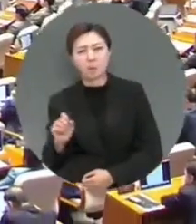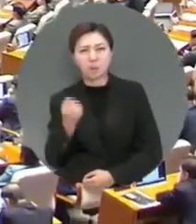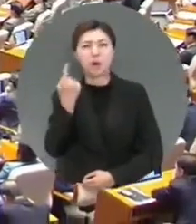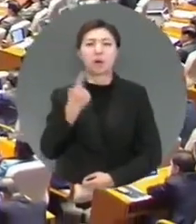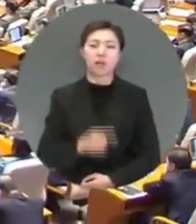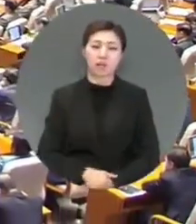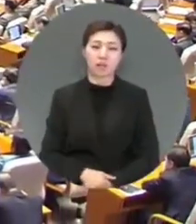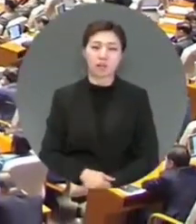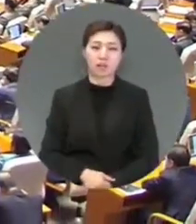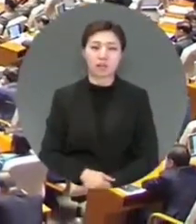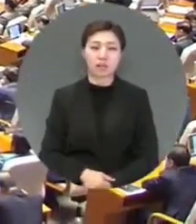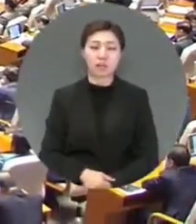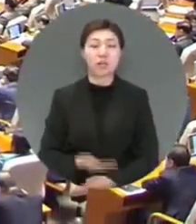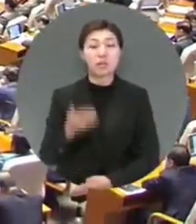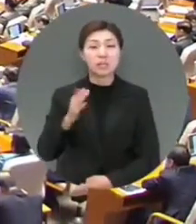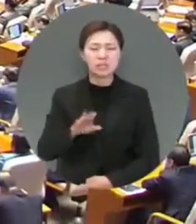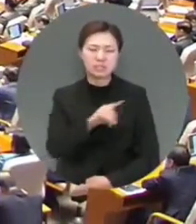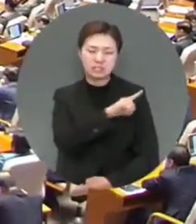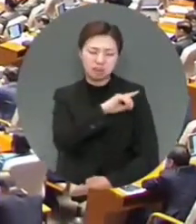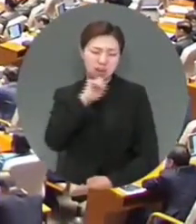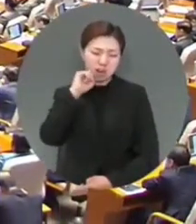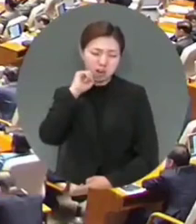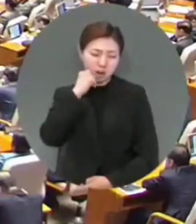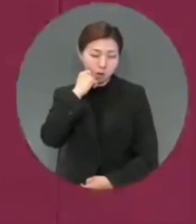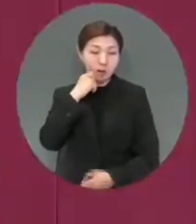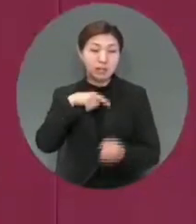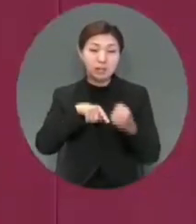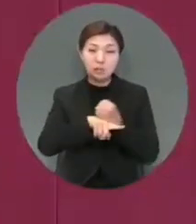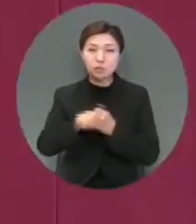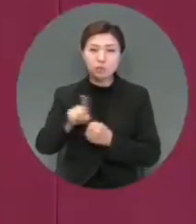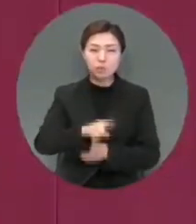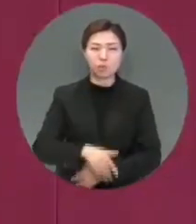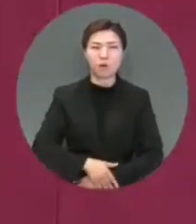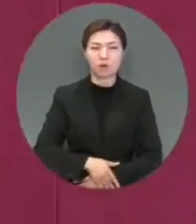청년 세대의 불안이 응집된 결과일 것입니다.